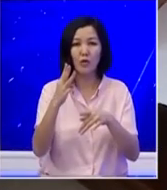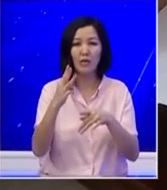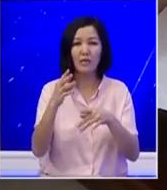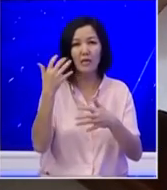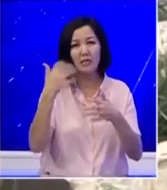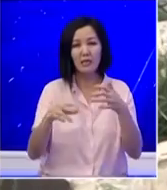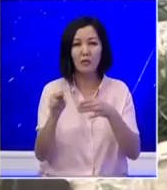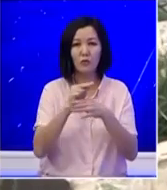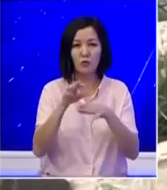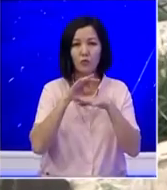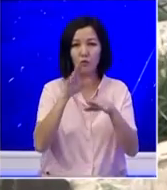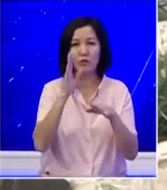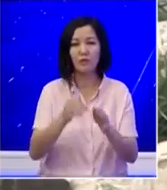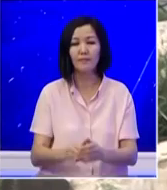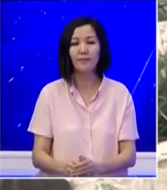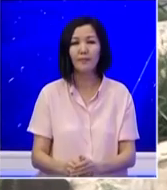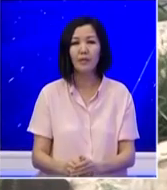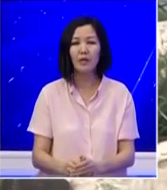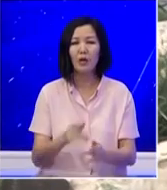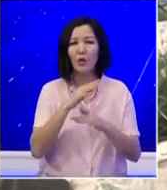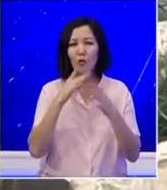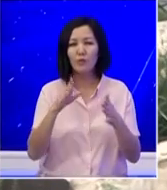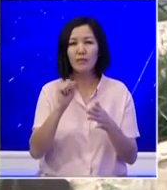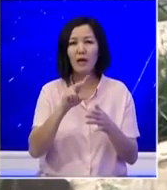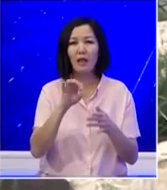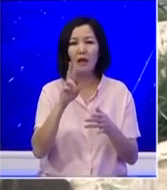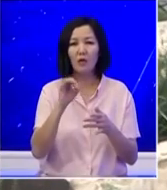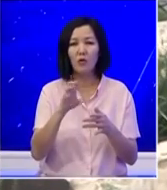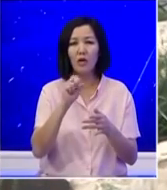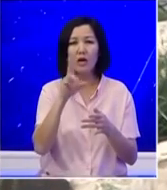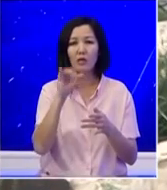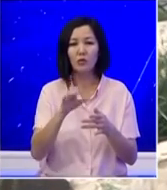жөндеу жасалады. Енді айта кететін болсақ, көбісі осы Алакөл ауданы, Ақсу